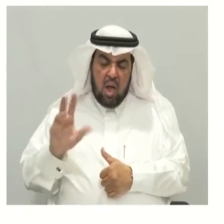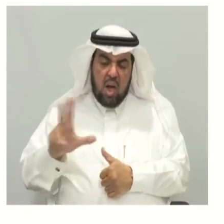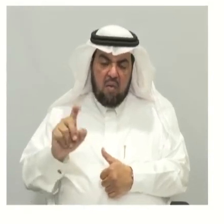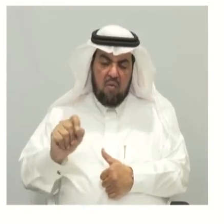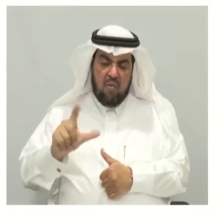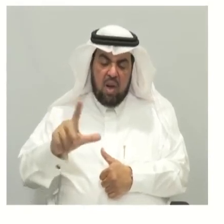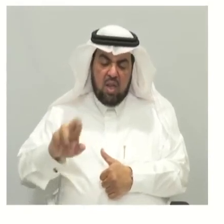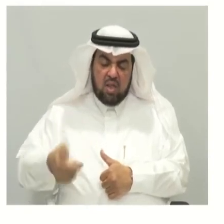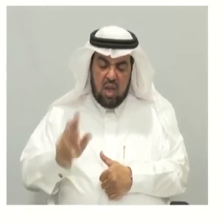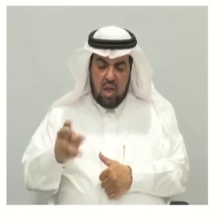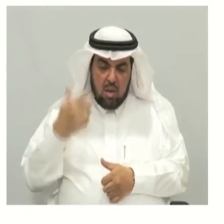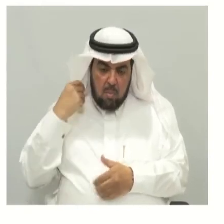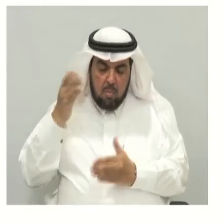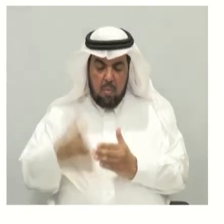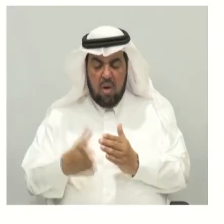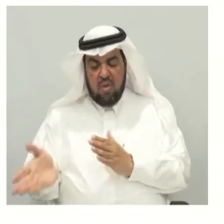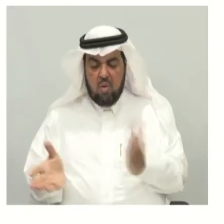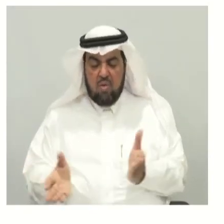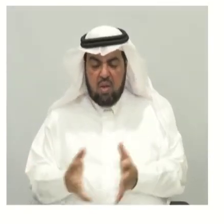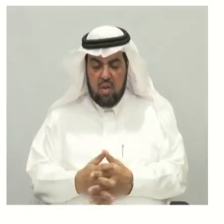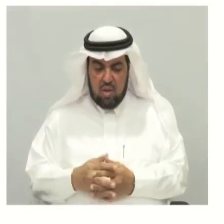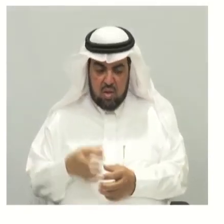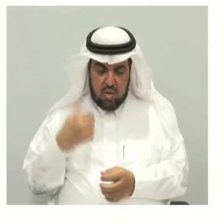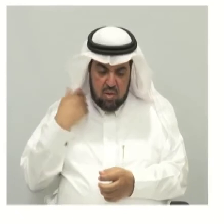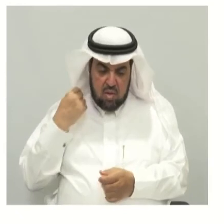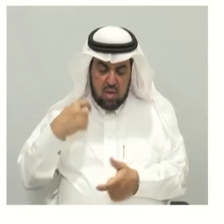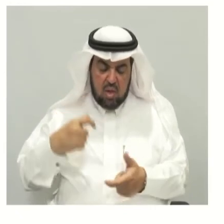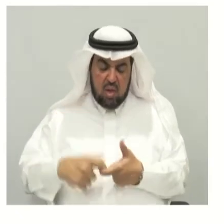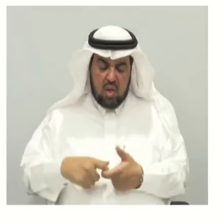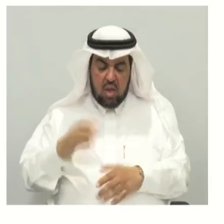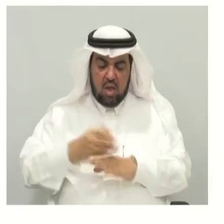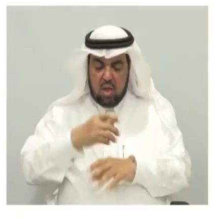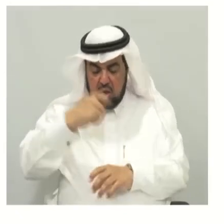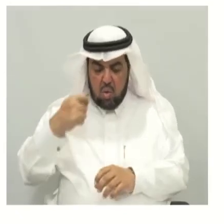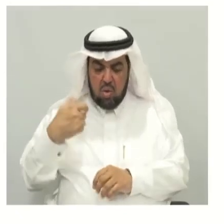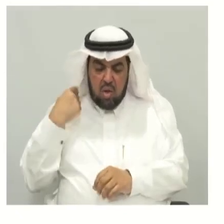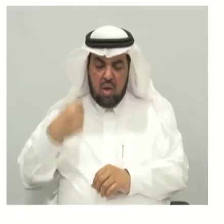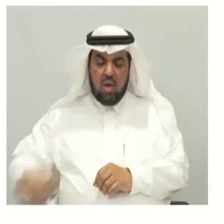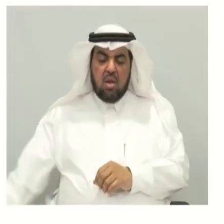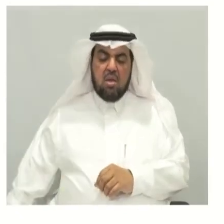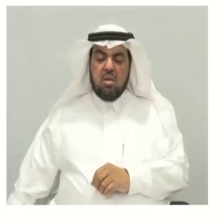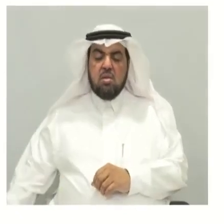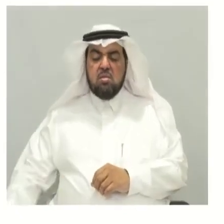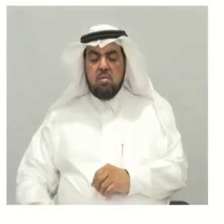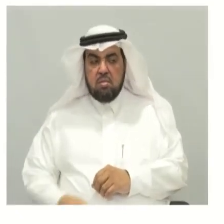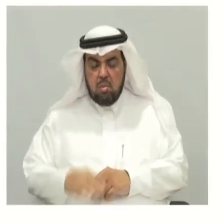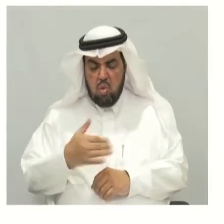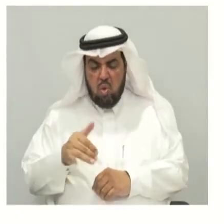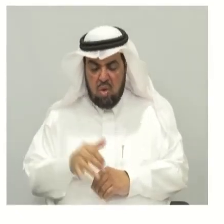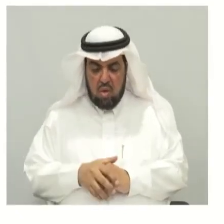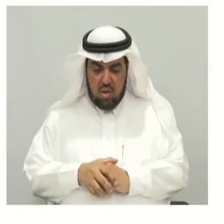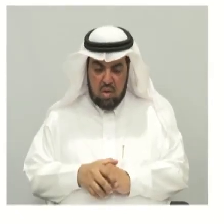أشباه الفلزات تقع بين الفلز واللافلز، درجة توصيلها ماذا حتكون؟ حتكون ماذا؟ حتكون